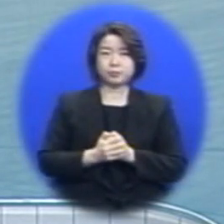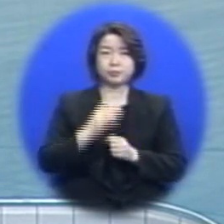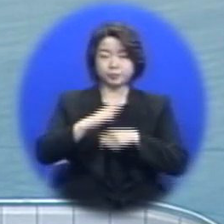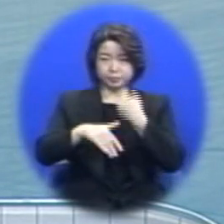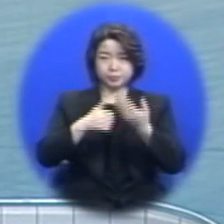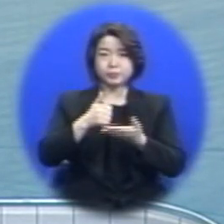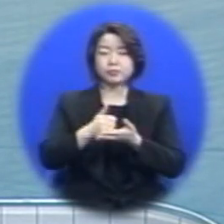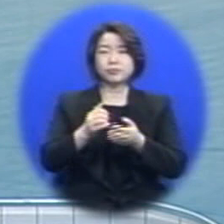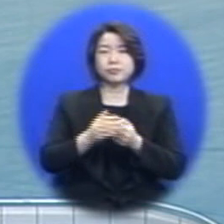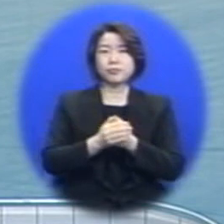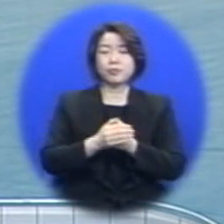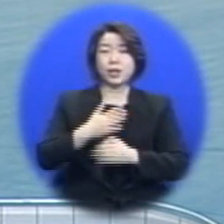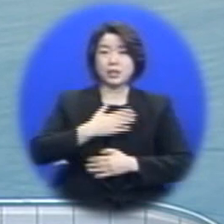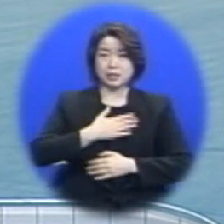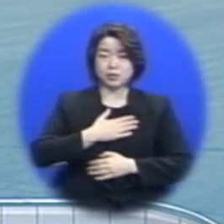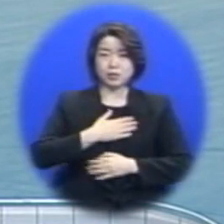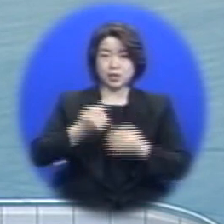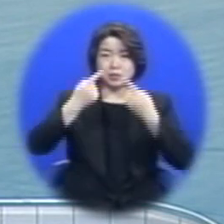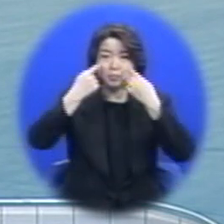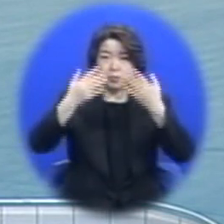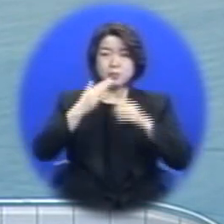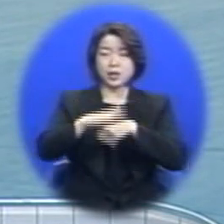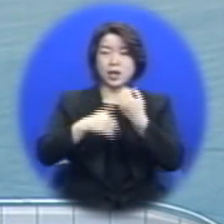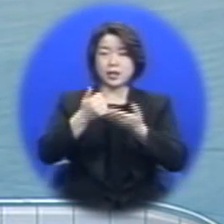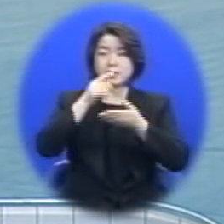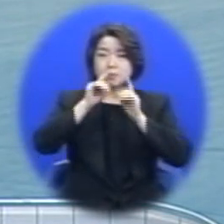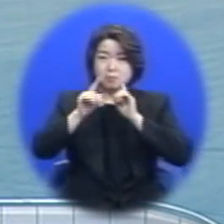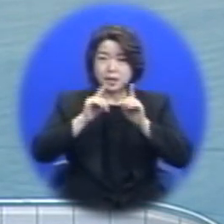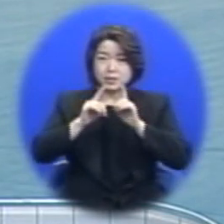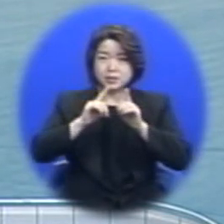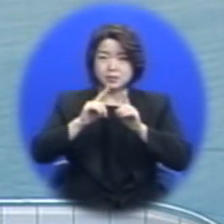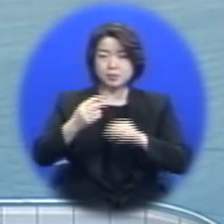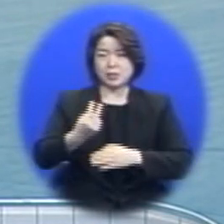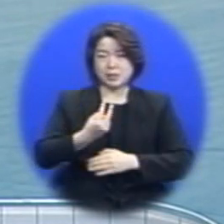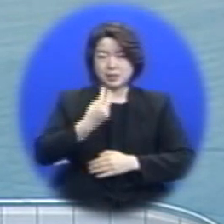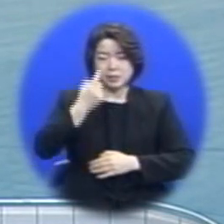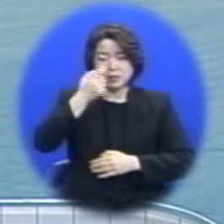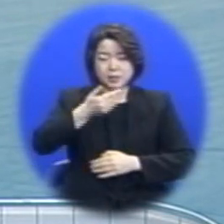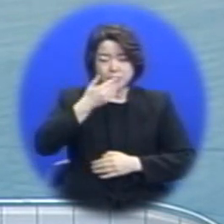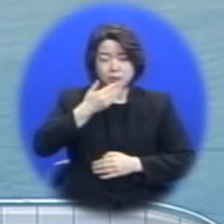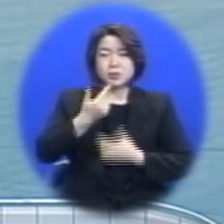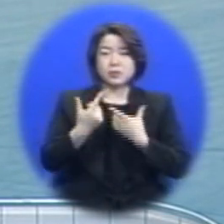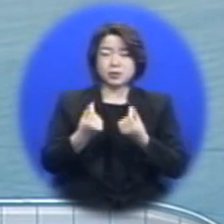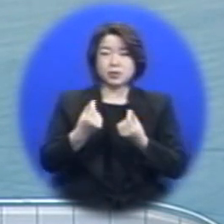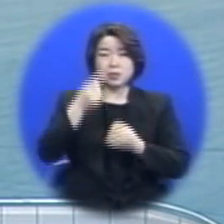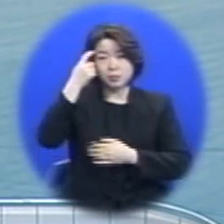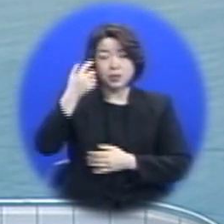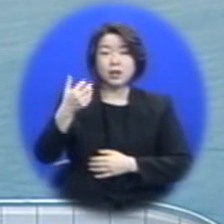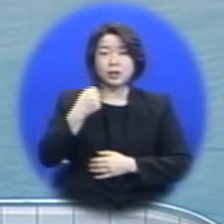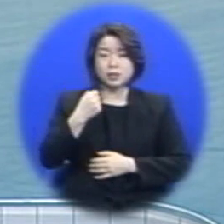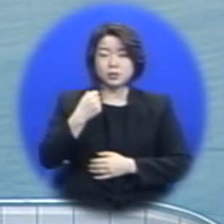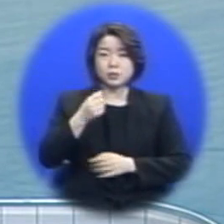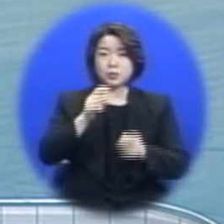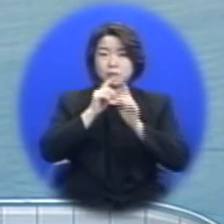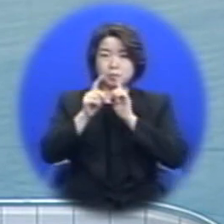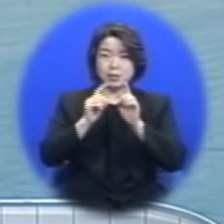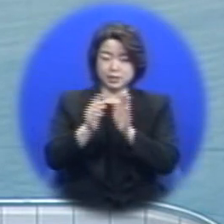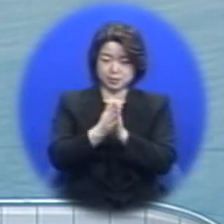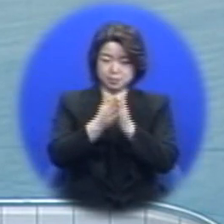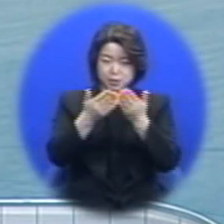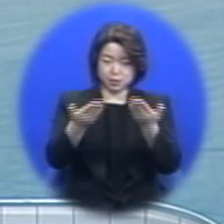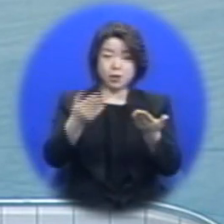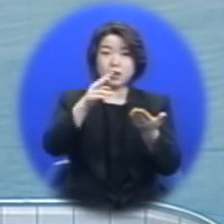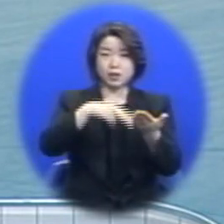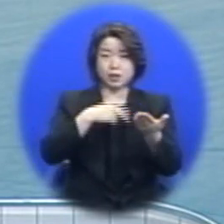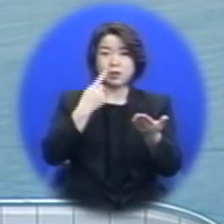하나님, 저에게 분명히 하나님의 말씀을 생명의 양식처럼 내가 여기고 말씀을 펼쳐